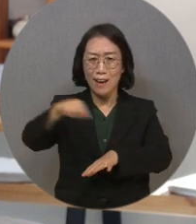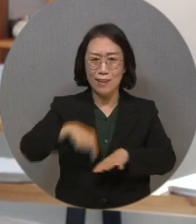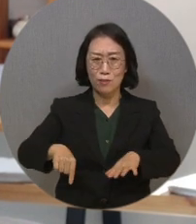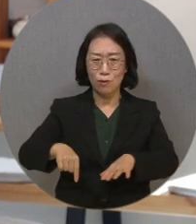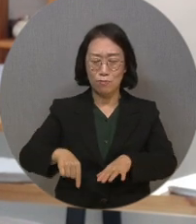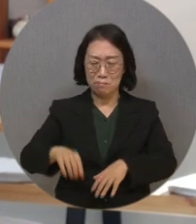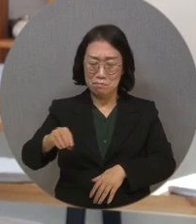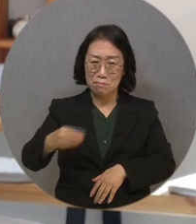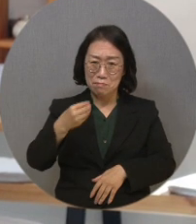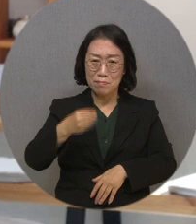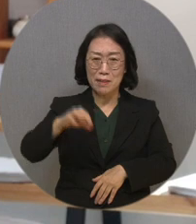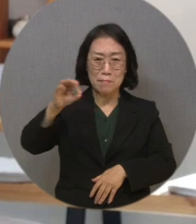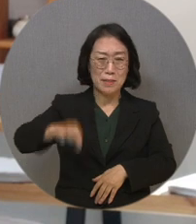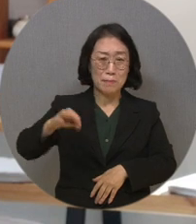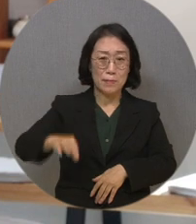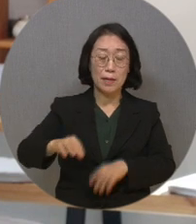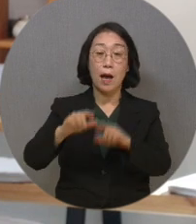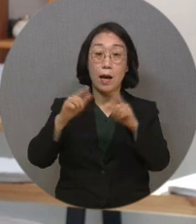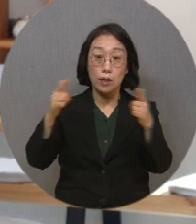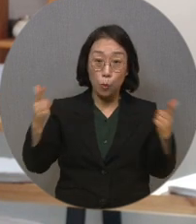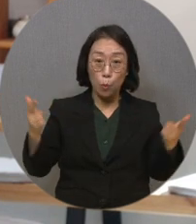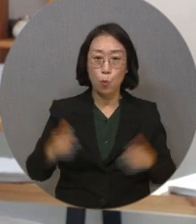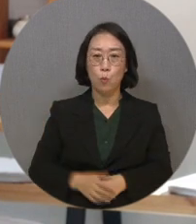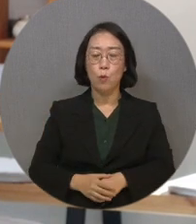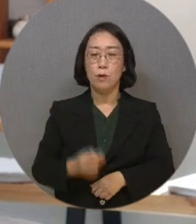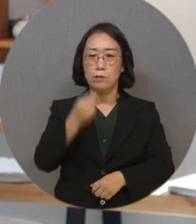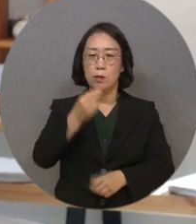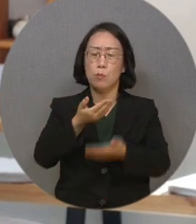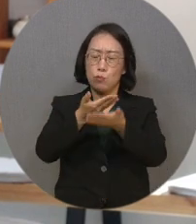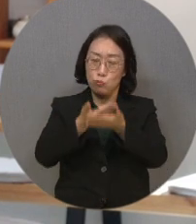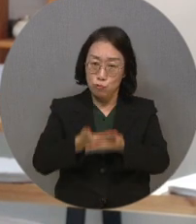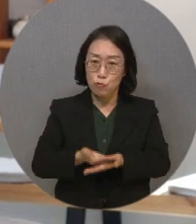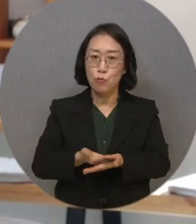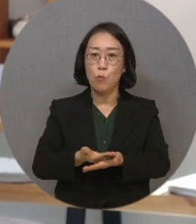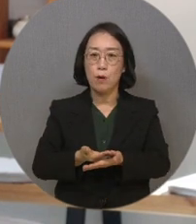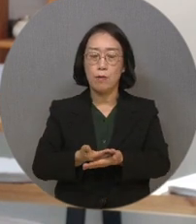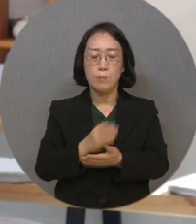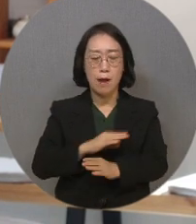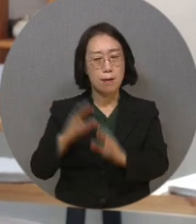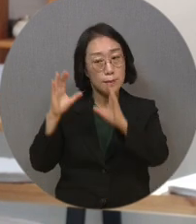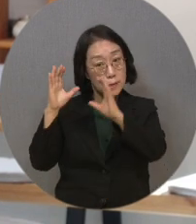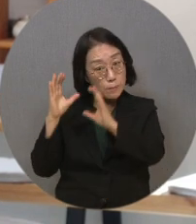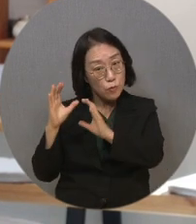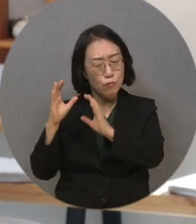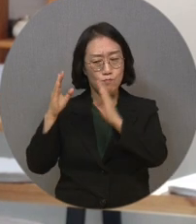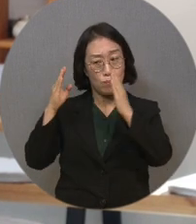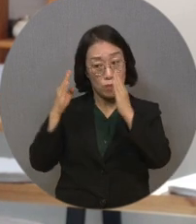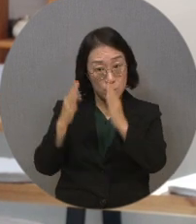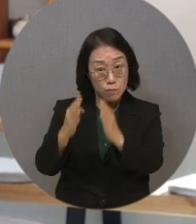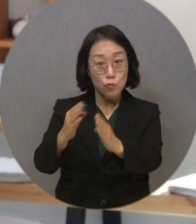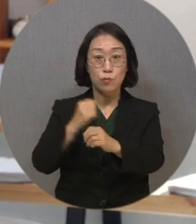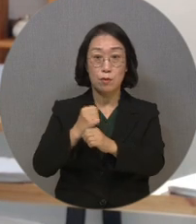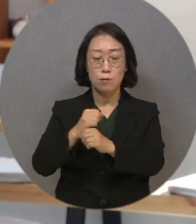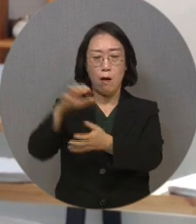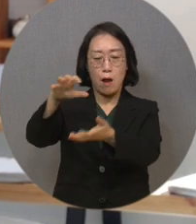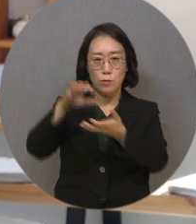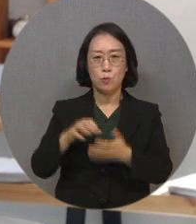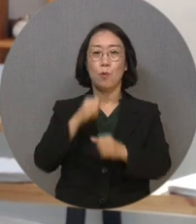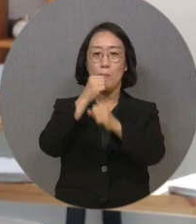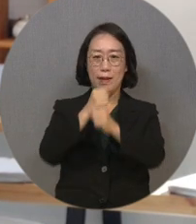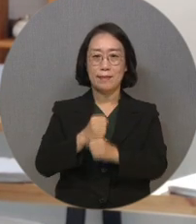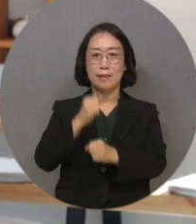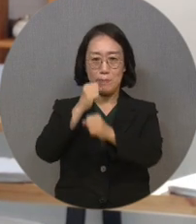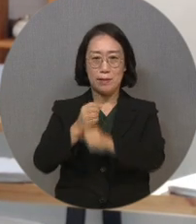하나하나 결코 지나치지 않고 생명의 작은 숨소리에도 귀 기울이며 이를 작품으로